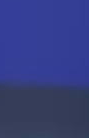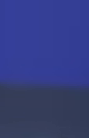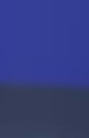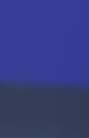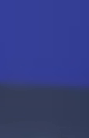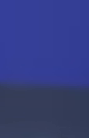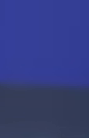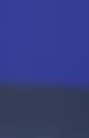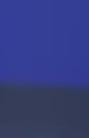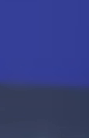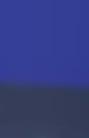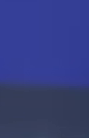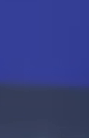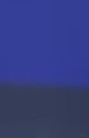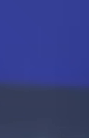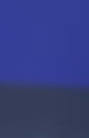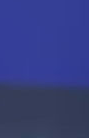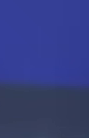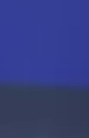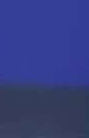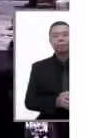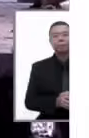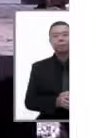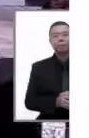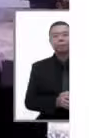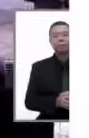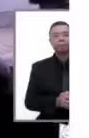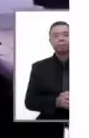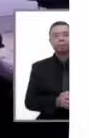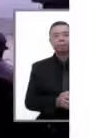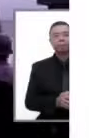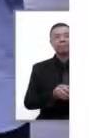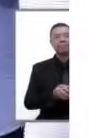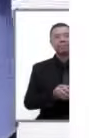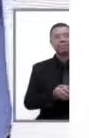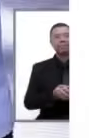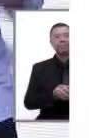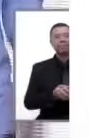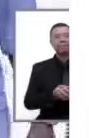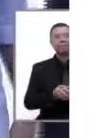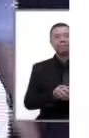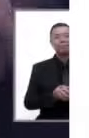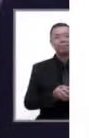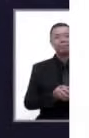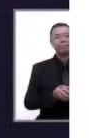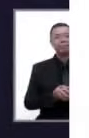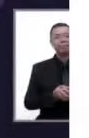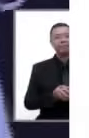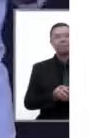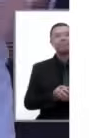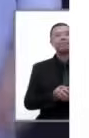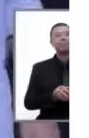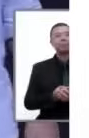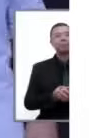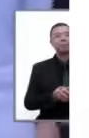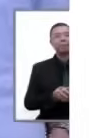Nah yang kedua itu acclaiming jadi makanya beberapa kan kalau kita lihat contoh Pak Mahfud itu kan menceritakan Ketika saya ketika